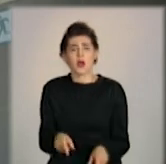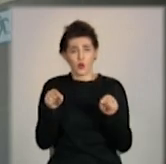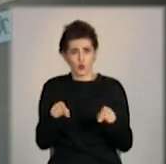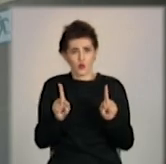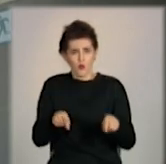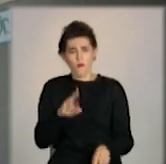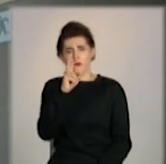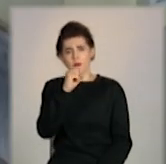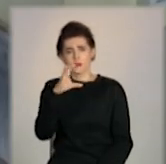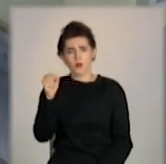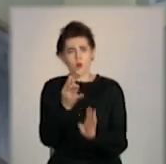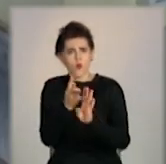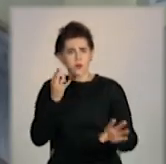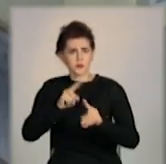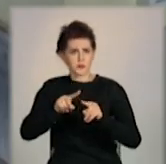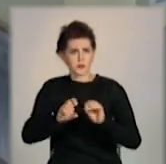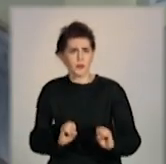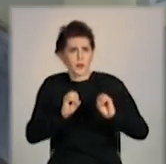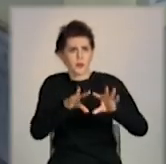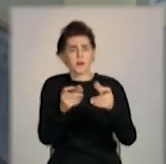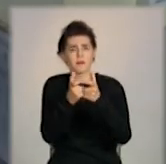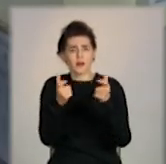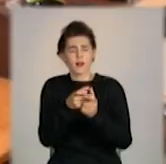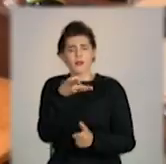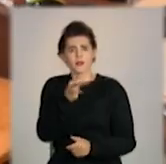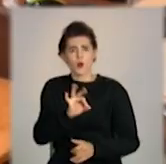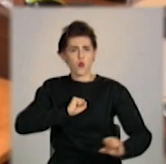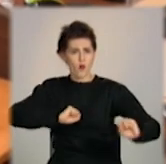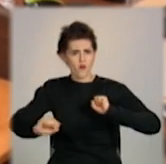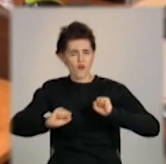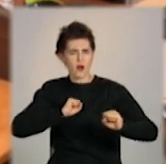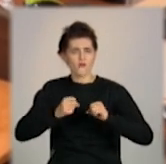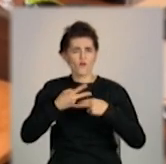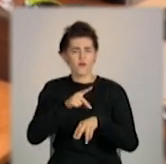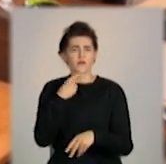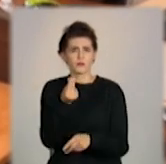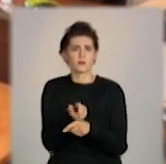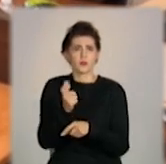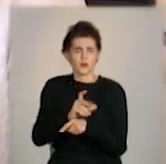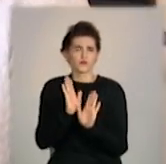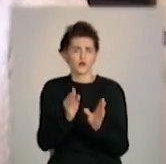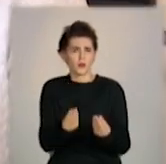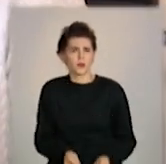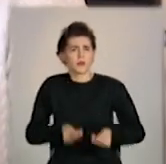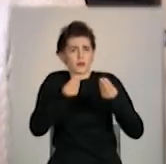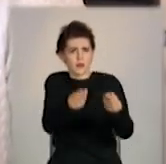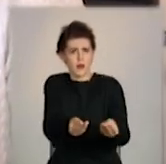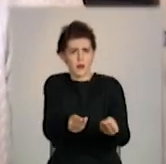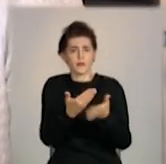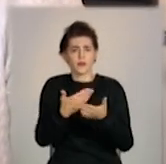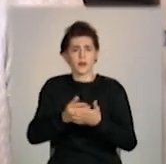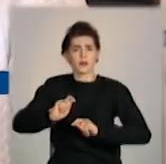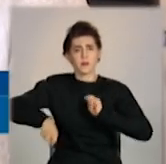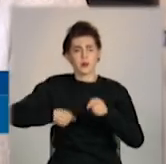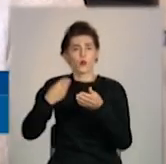кас. Усі квапляться здати квитки. Та керівництво вокзалу наголошує, компенсація буде згодом. А кошти пасажири